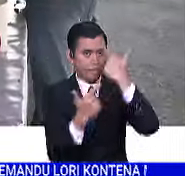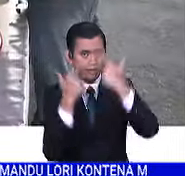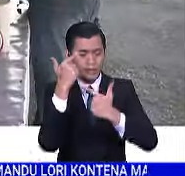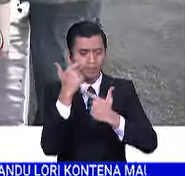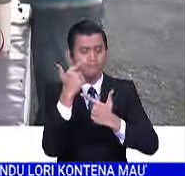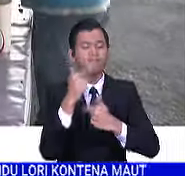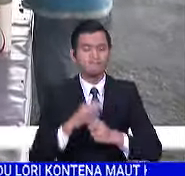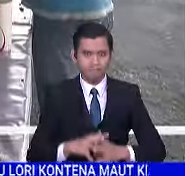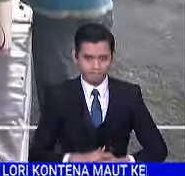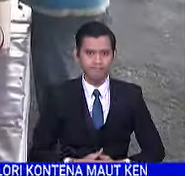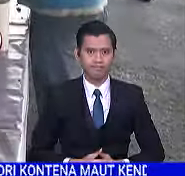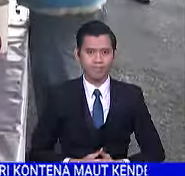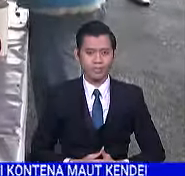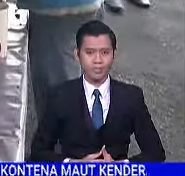awam.